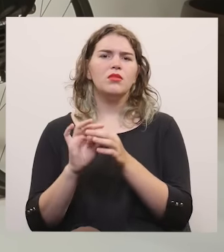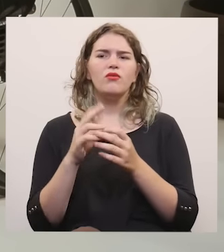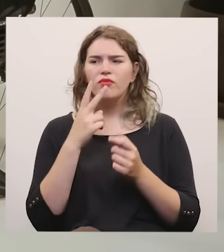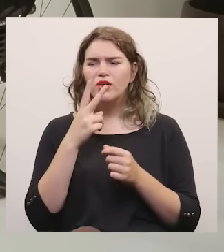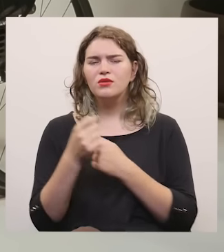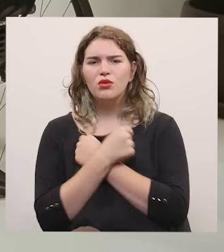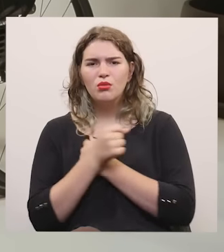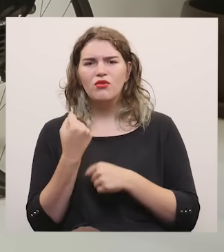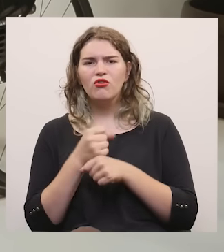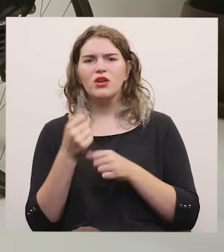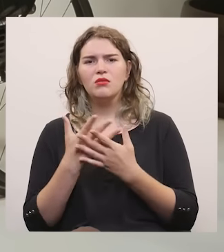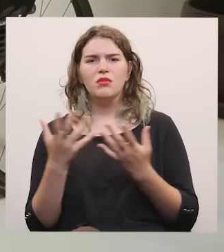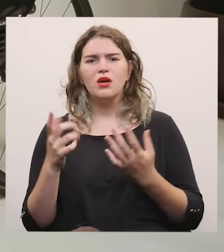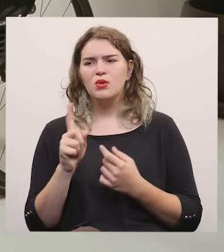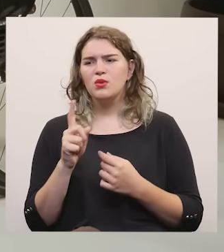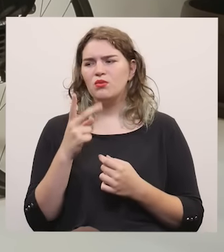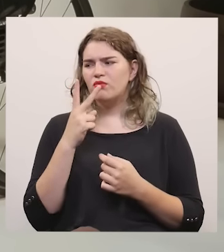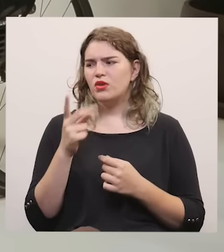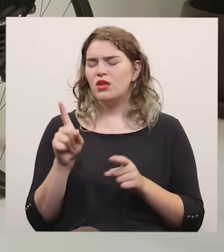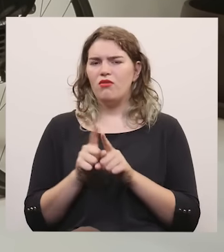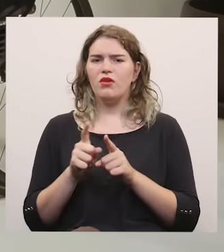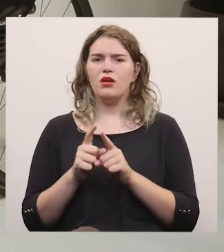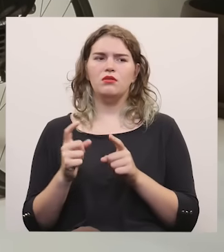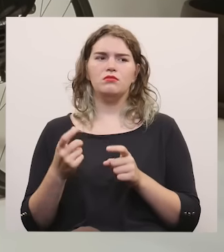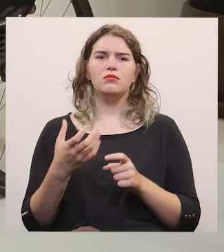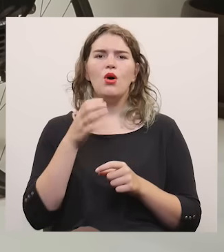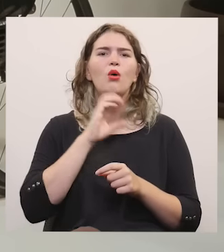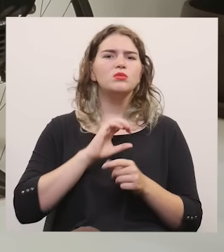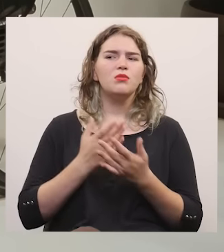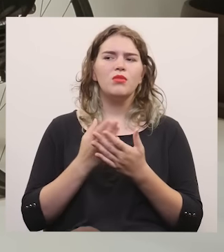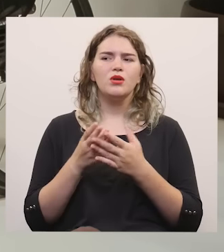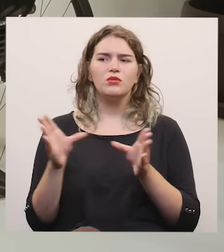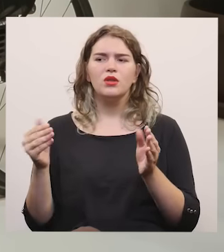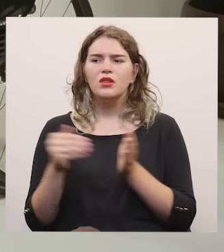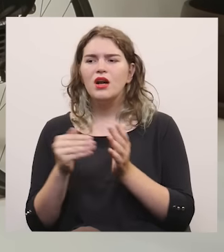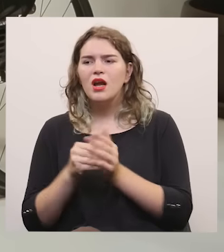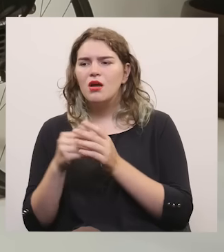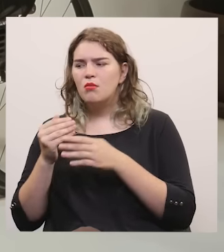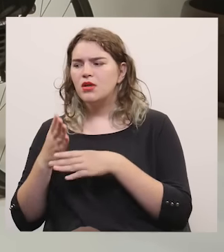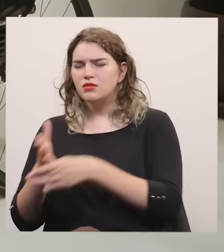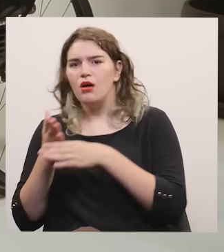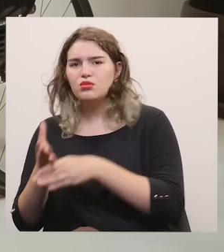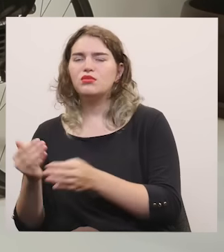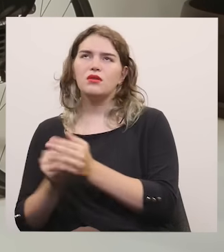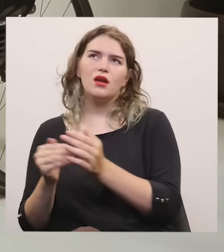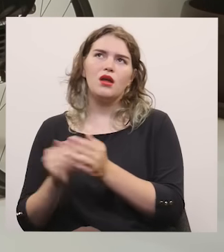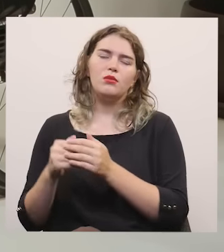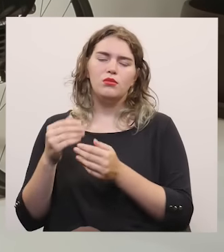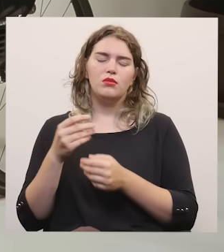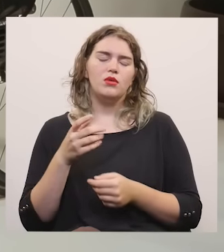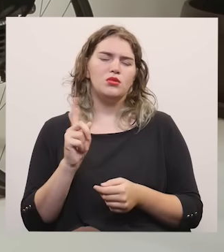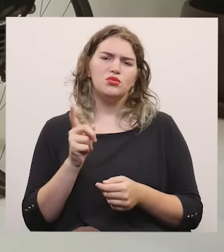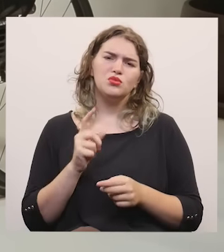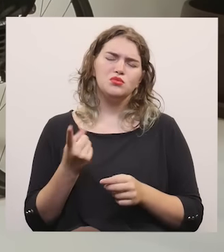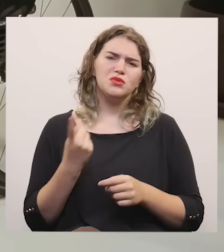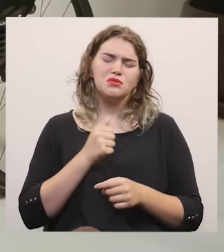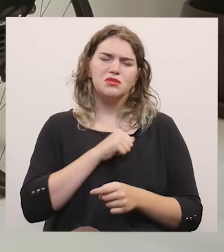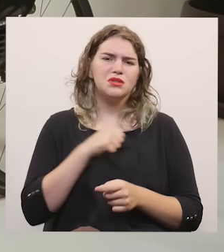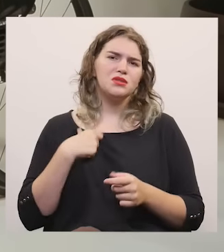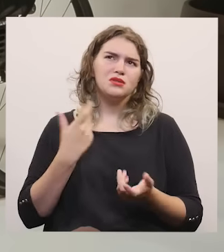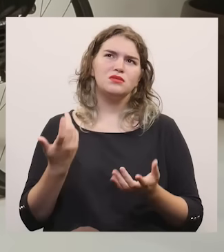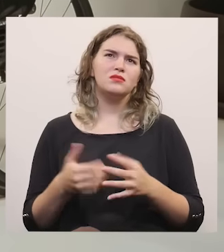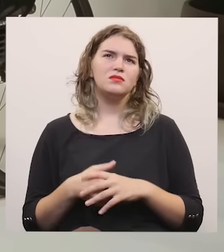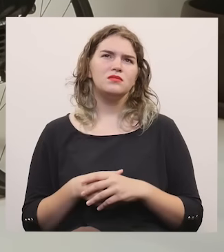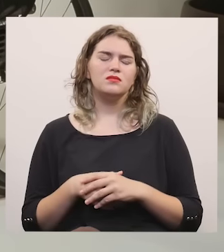o iubire atât de mare că nu mi se pare că ar fi dependent sau că trebuie să-i fac ceva, e ca și cum vine din... Cred că știți